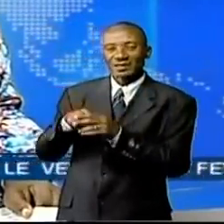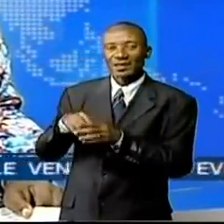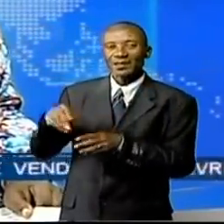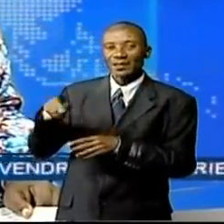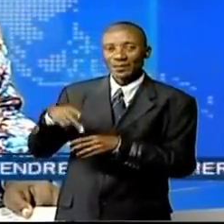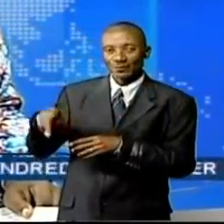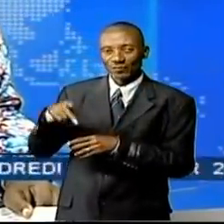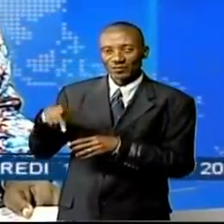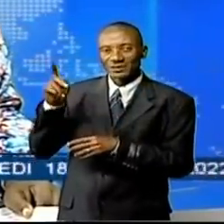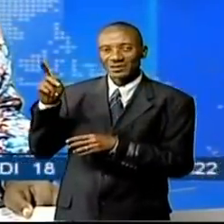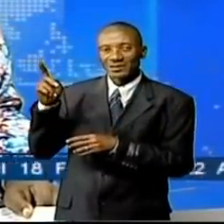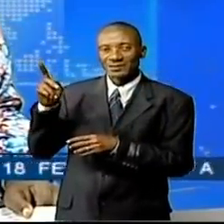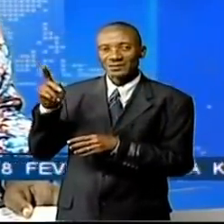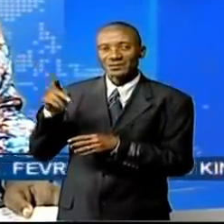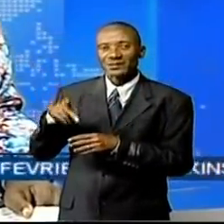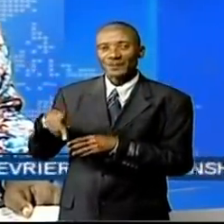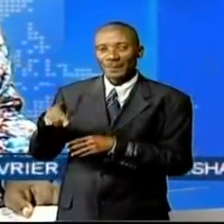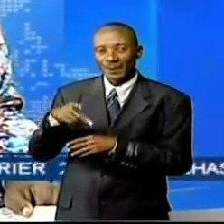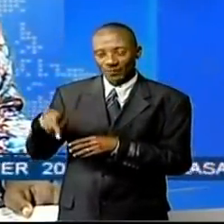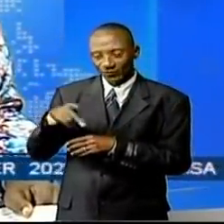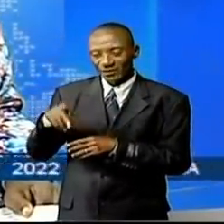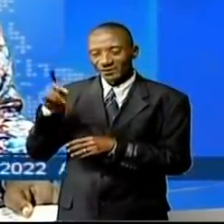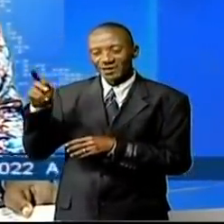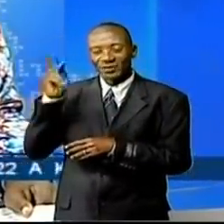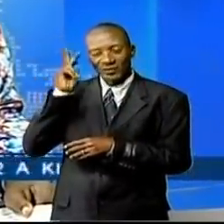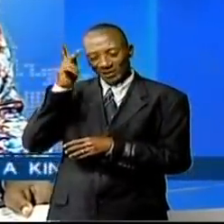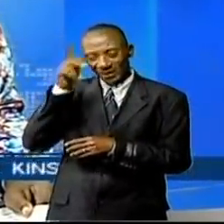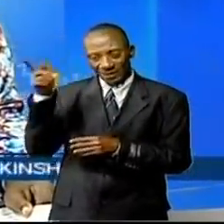conditions des enseignants dans cette localité.